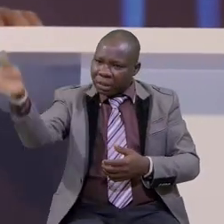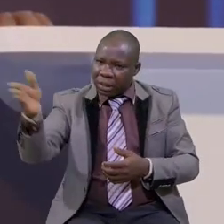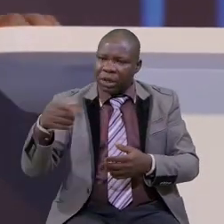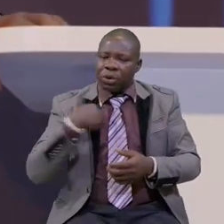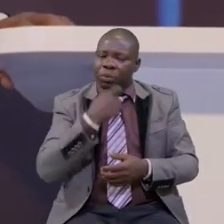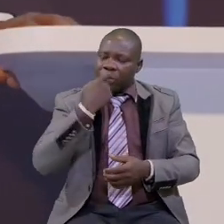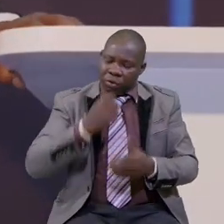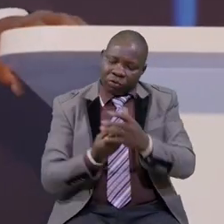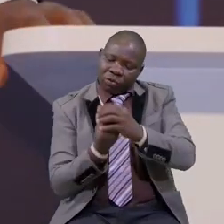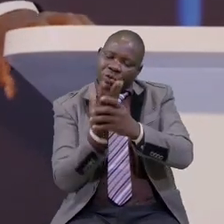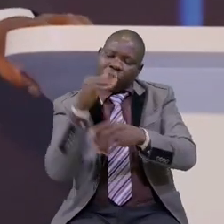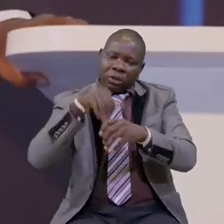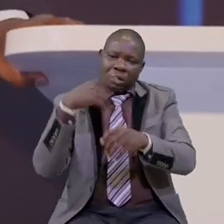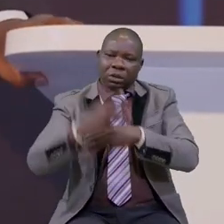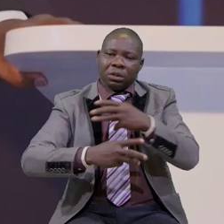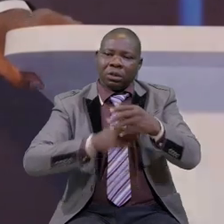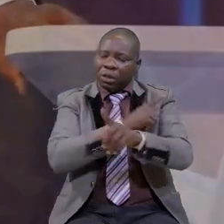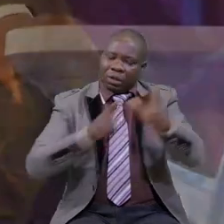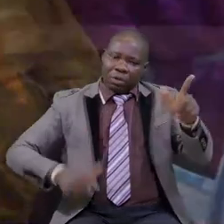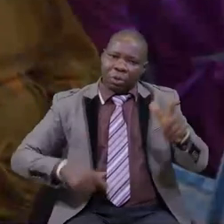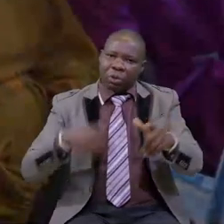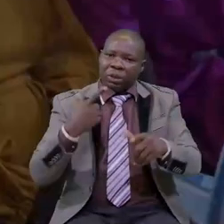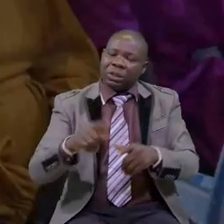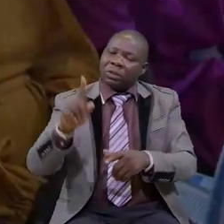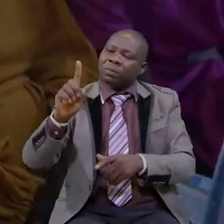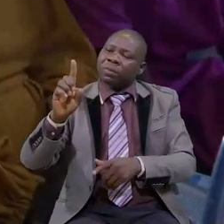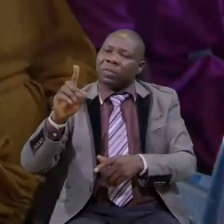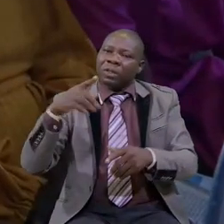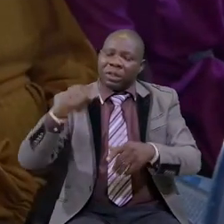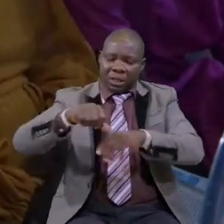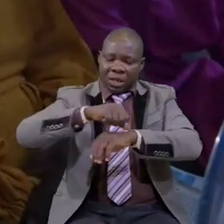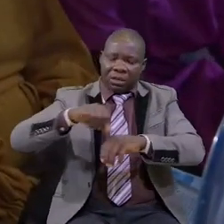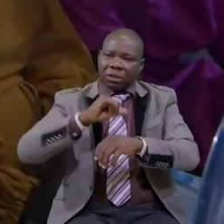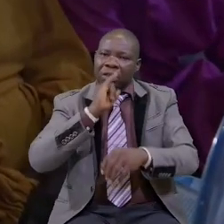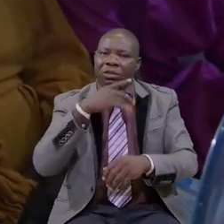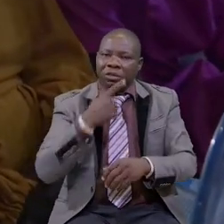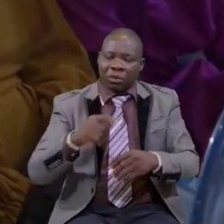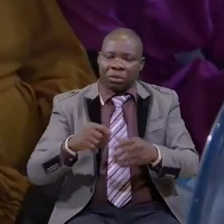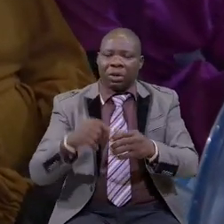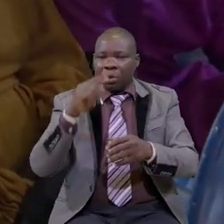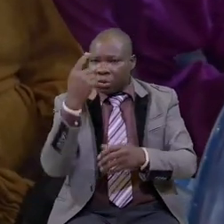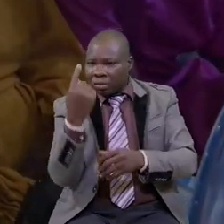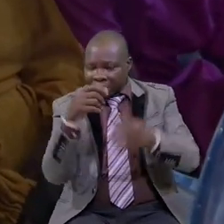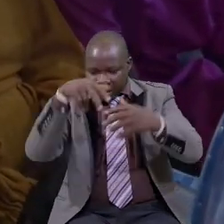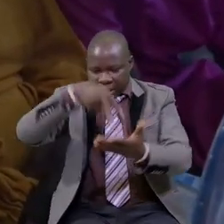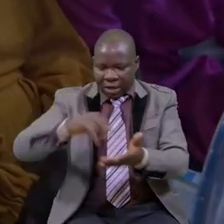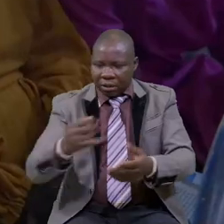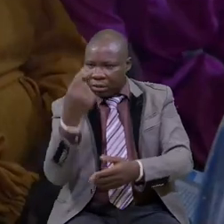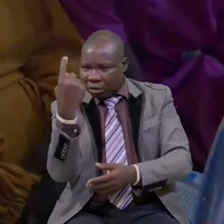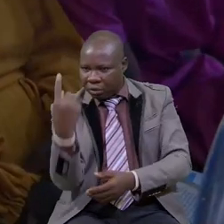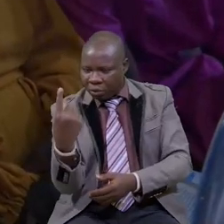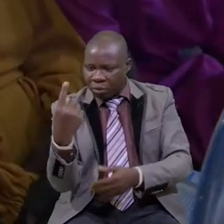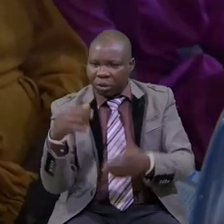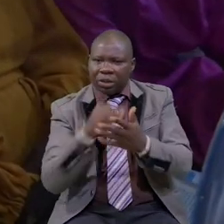dans le Seigneur. L'onction dont nous parlons, ce n'est pas une onction isolée. L'onction dont nous parlons n'est pas